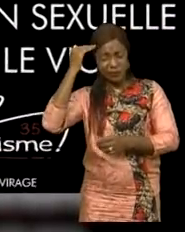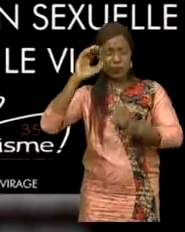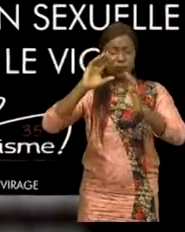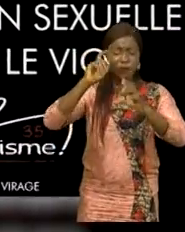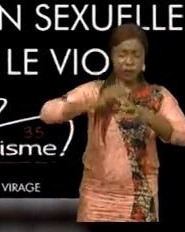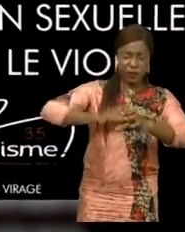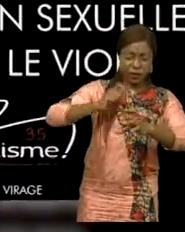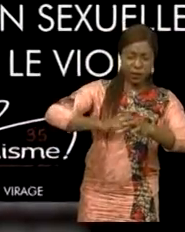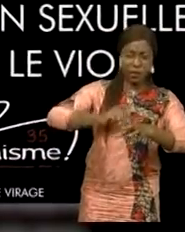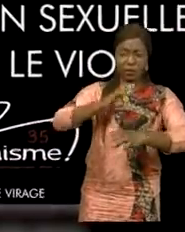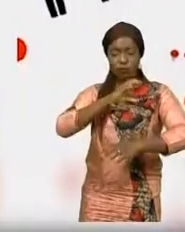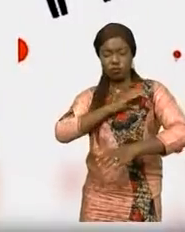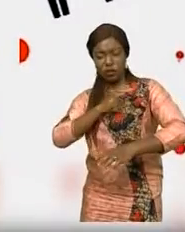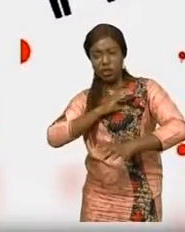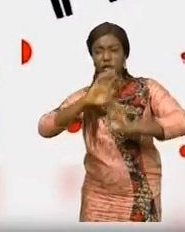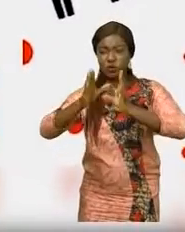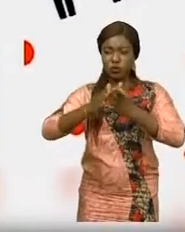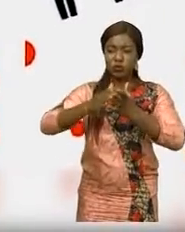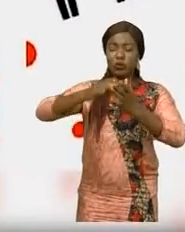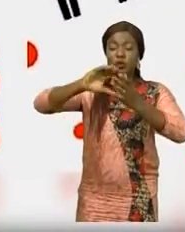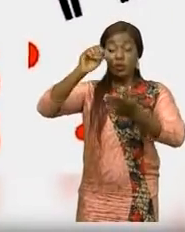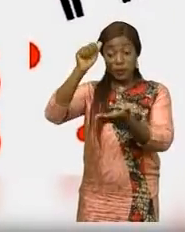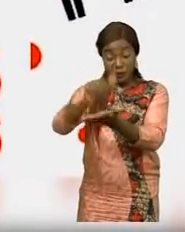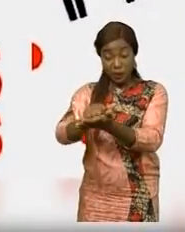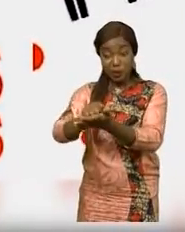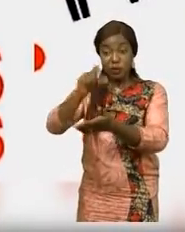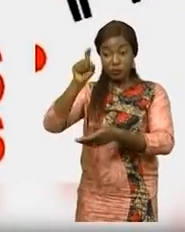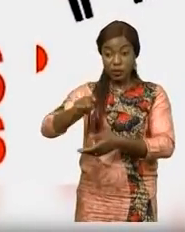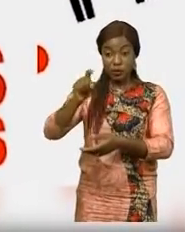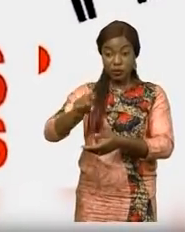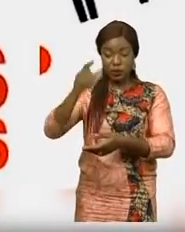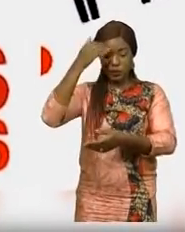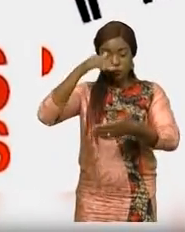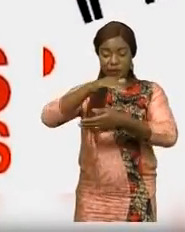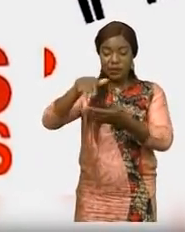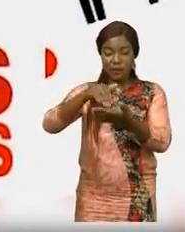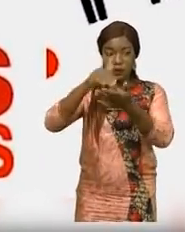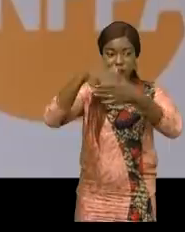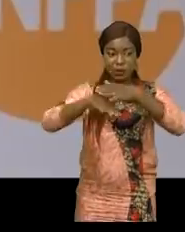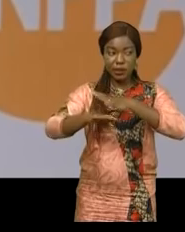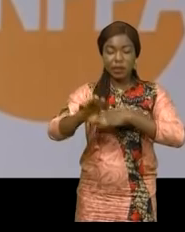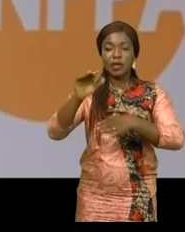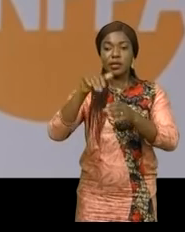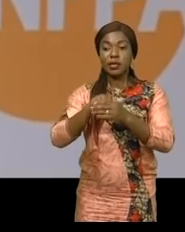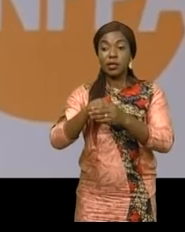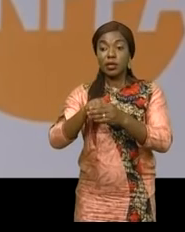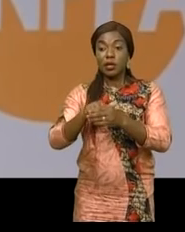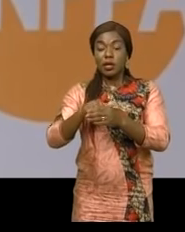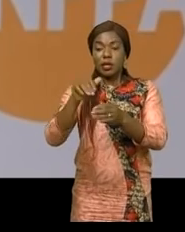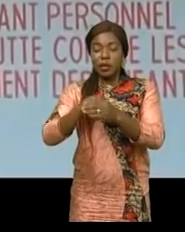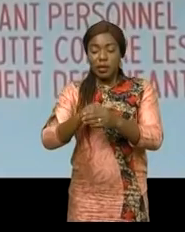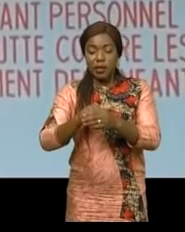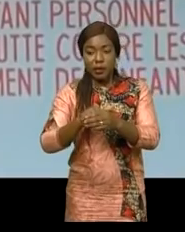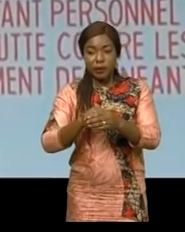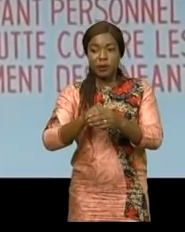judiciaire mais aussi l'insertion les centres ont intégré des services multi sectorielle des kills tombeau situé au pavillon 8